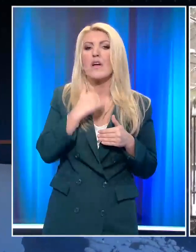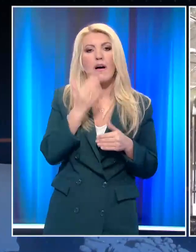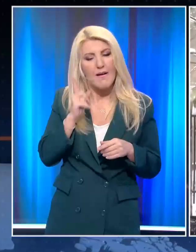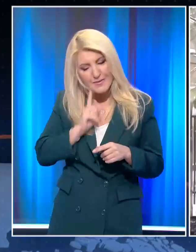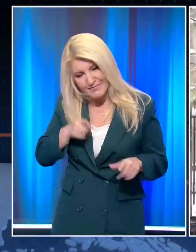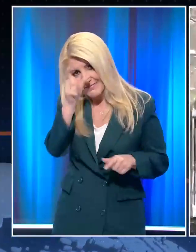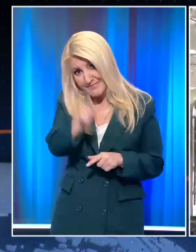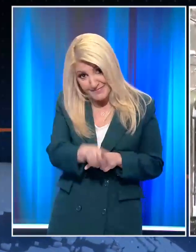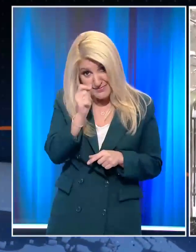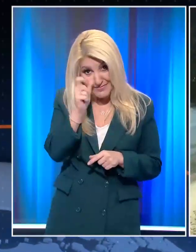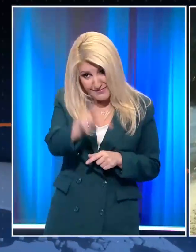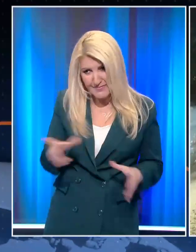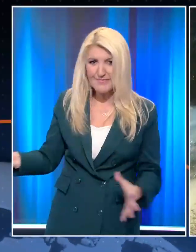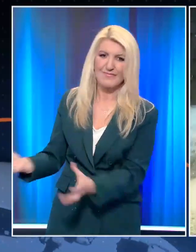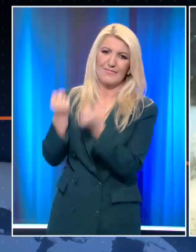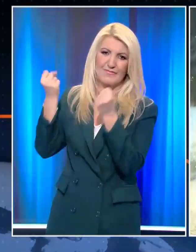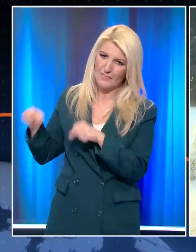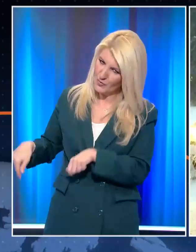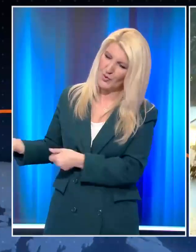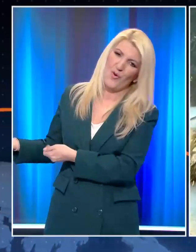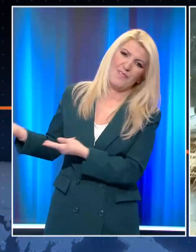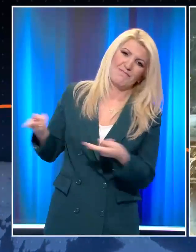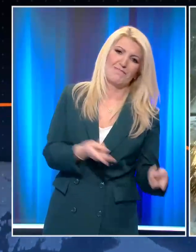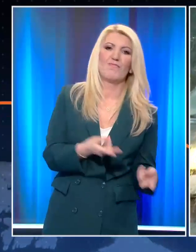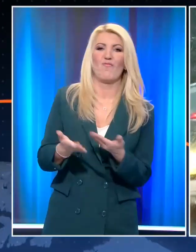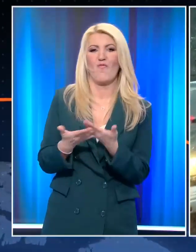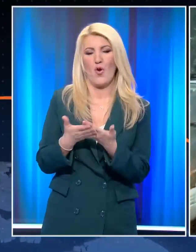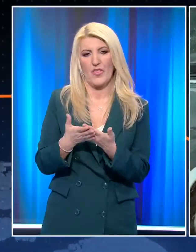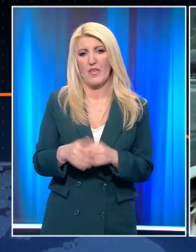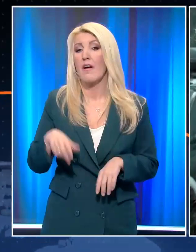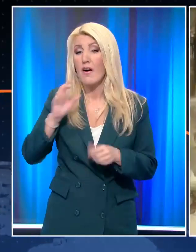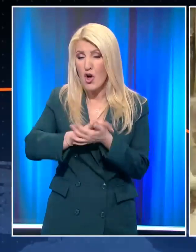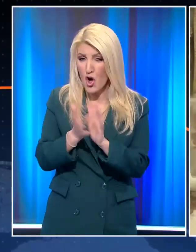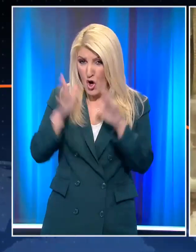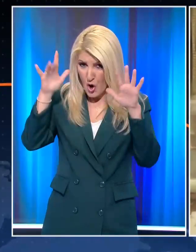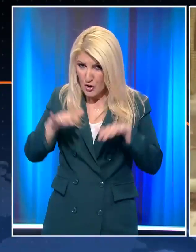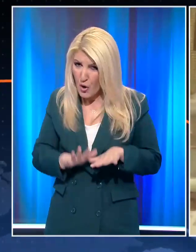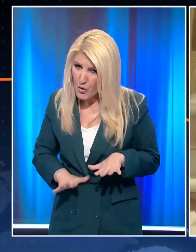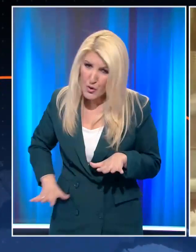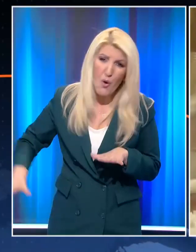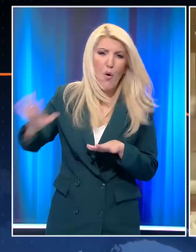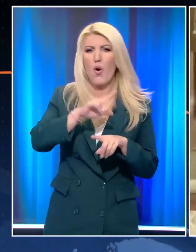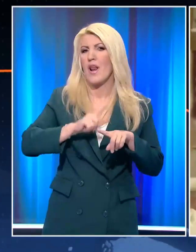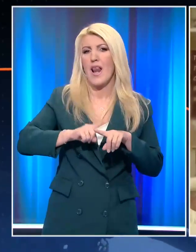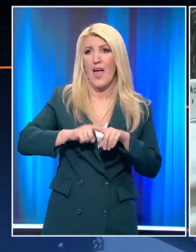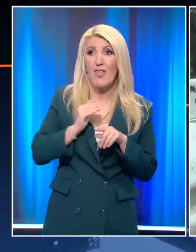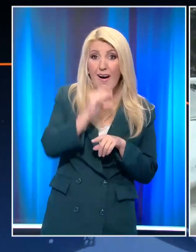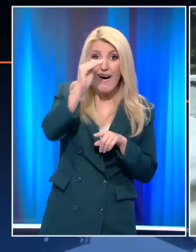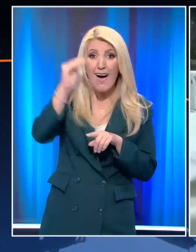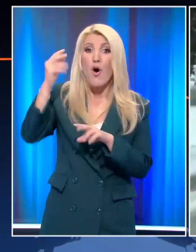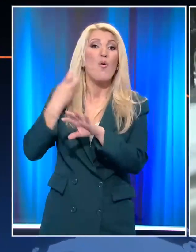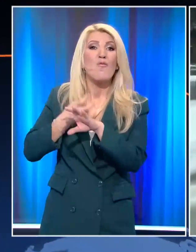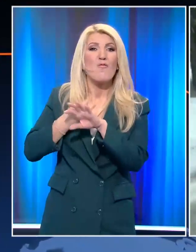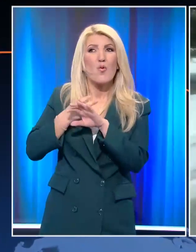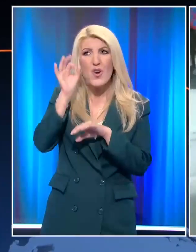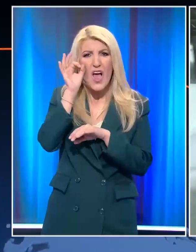την κυρία θα την κατεβάσουμε κάτω. Η επέλαση του Λέανδρου έπληξε με έντονες χιονοπτώσεις σε όλη τη χώρα. Στα ορεινά της Θεσσαλονίκης χιονίζει από το βράδυ.